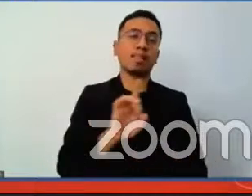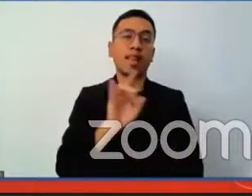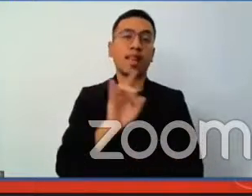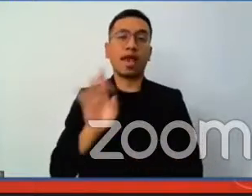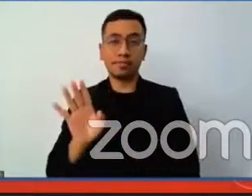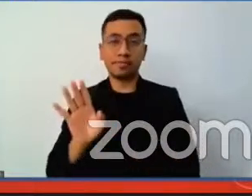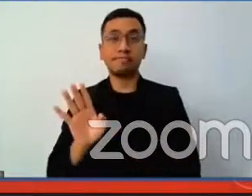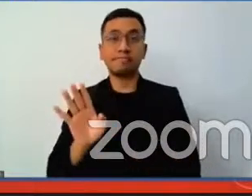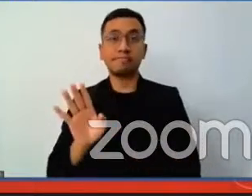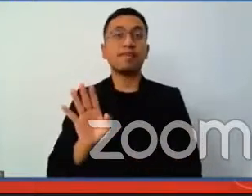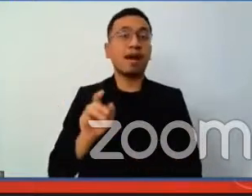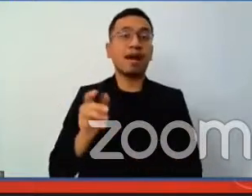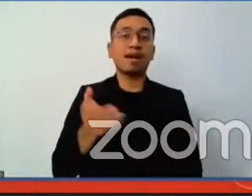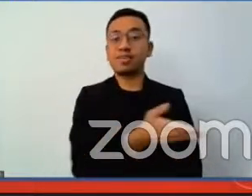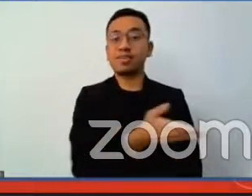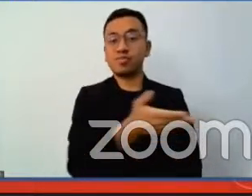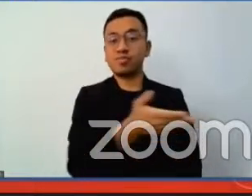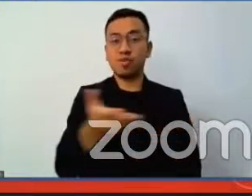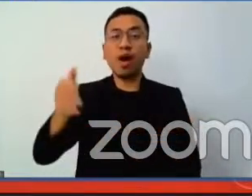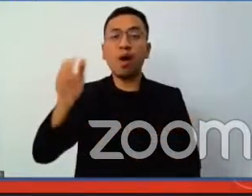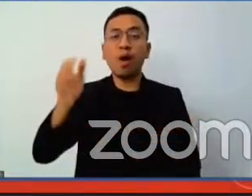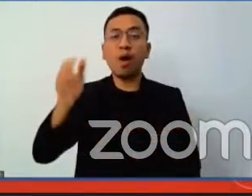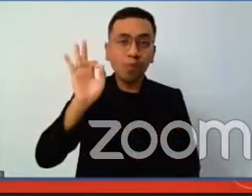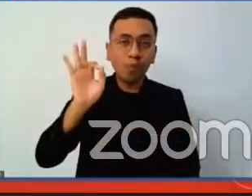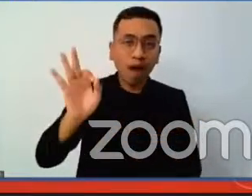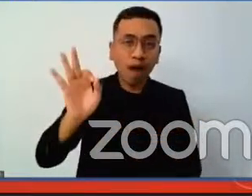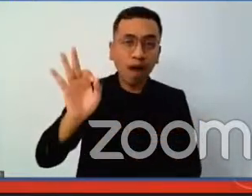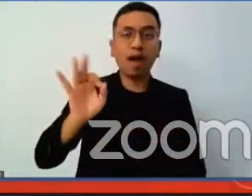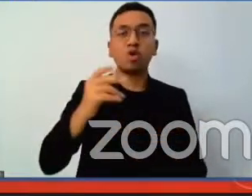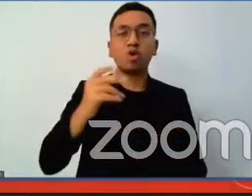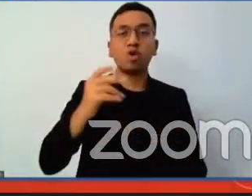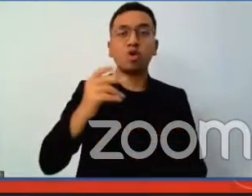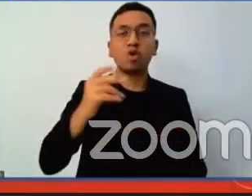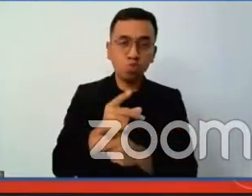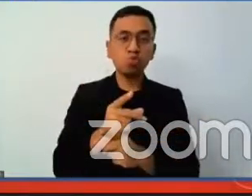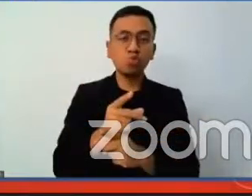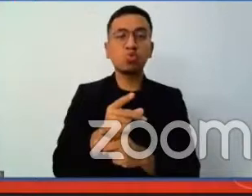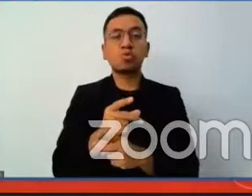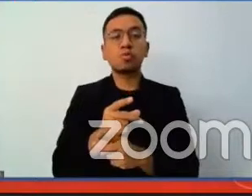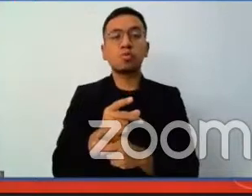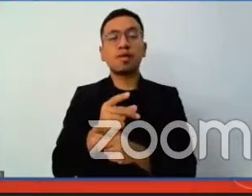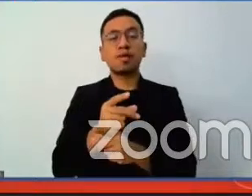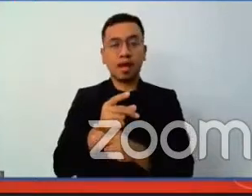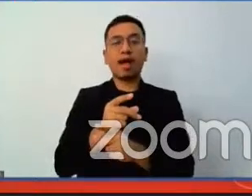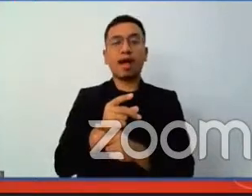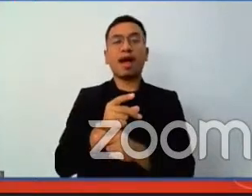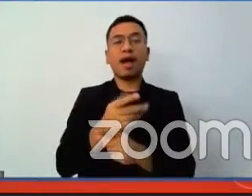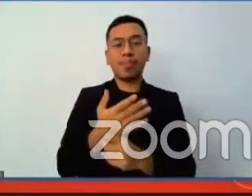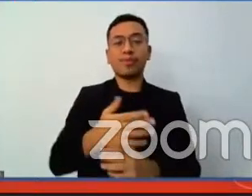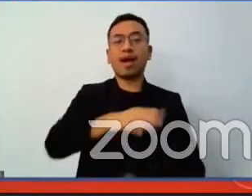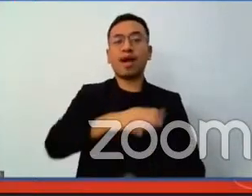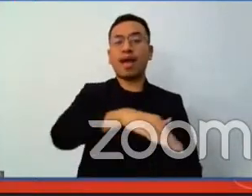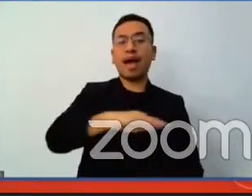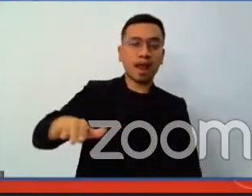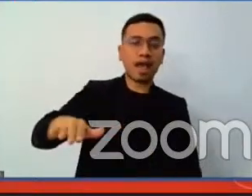dapat diakses oleh orang tua, oleh guru di sekolah, tenaga pendidik, peserta didik, masyarakat,